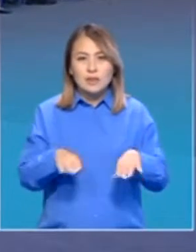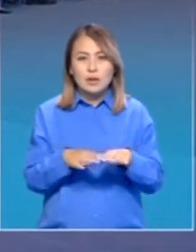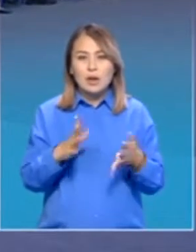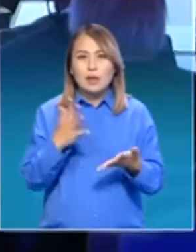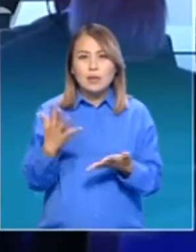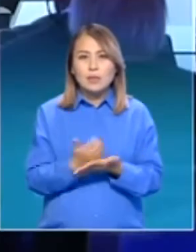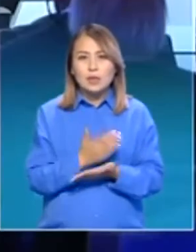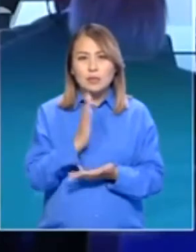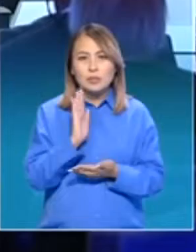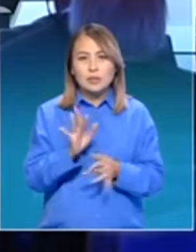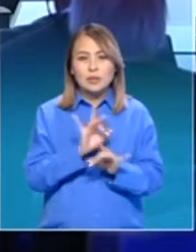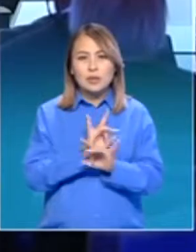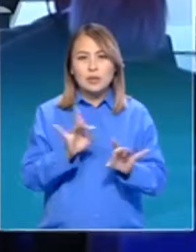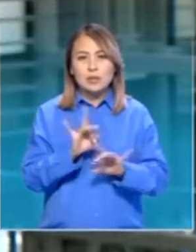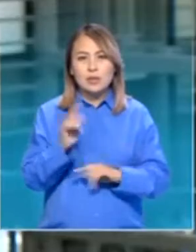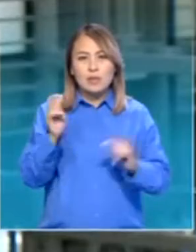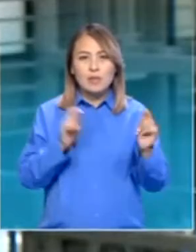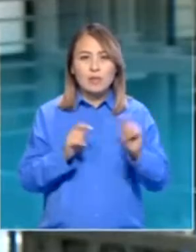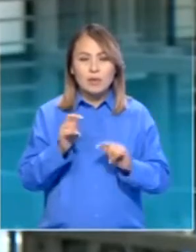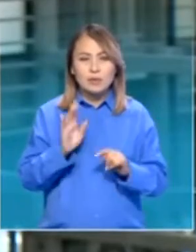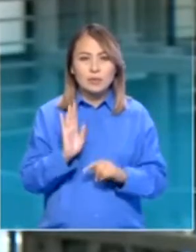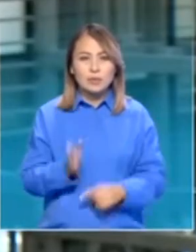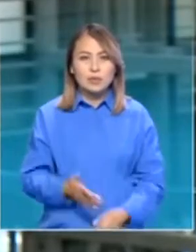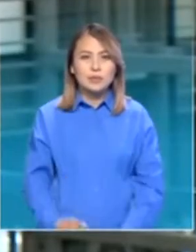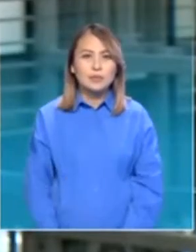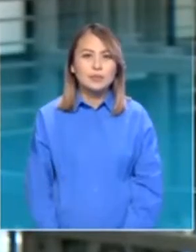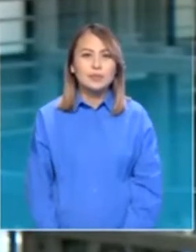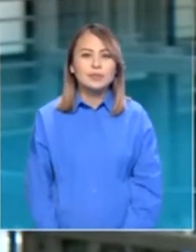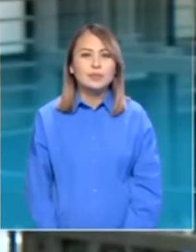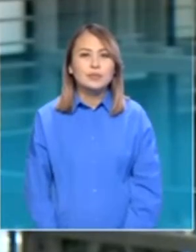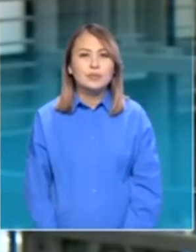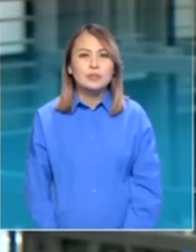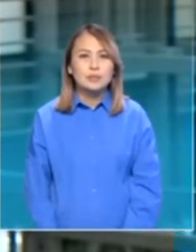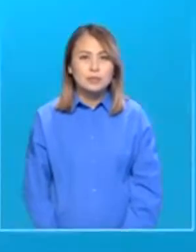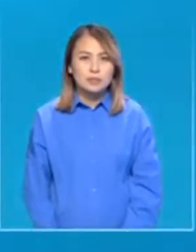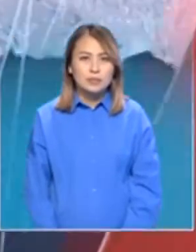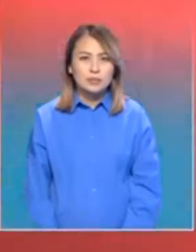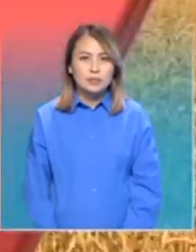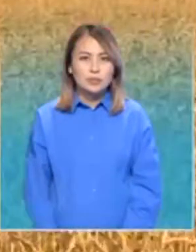қол жеткізбек технологиялық форумда айтылған ұсыныстарды сәлден кейін баяндаймын.